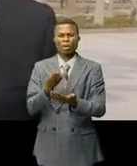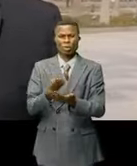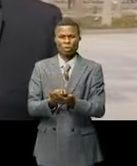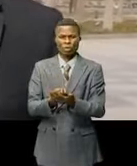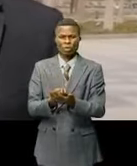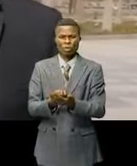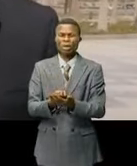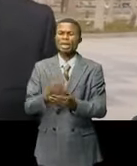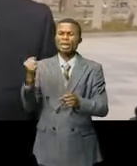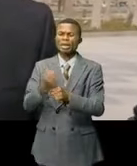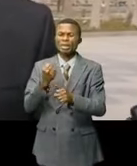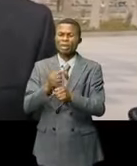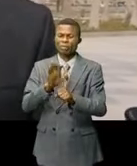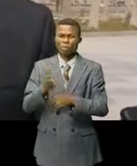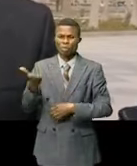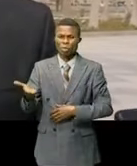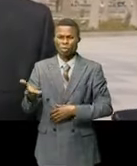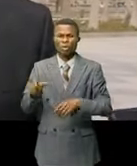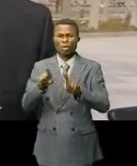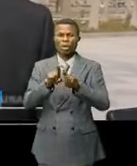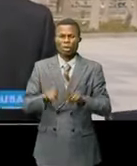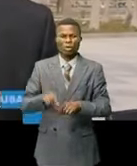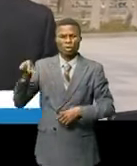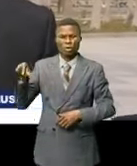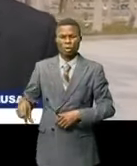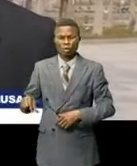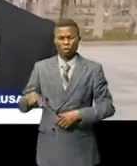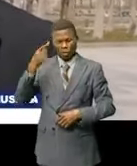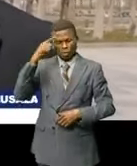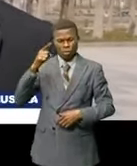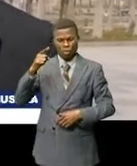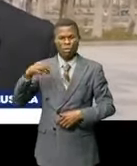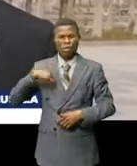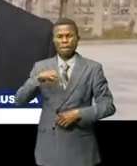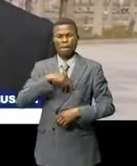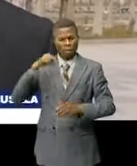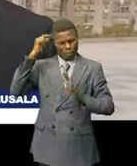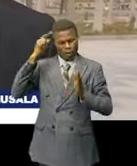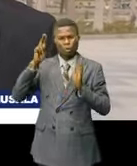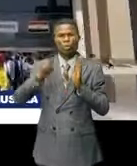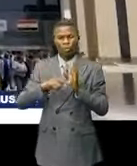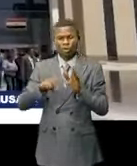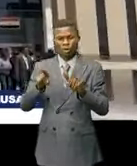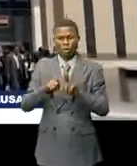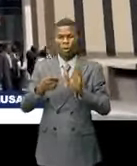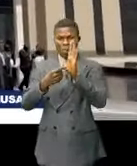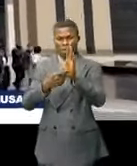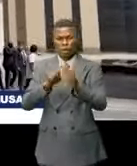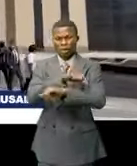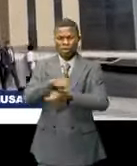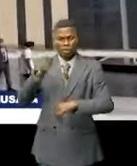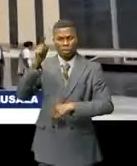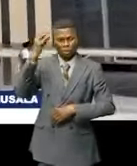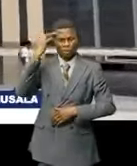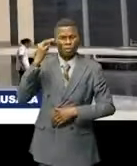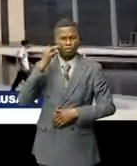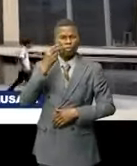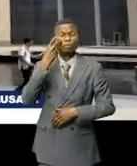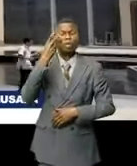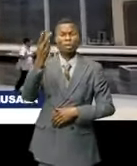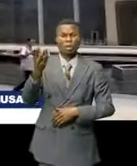et professionnelles, mais aussi les quartiers gouvernementaux, tels que nous venons de voir la primature. Laquelle vision rencontre